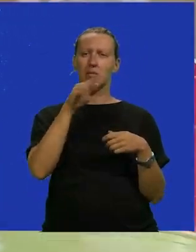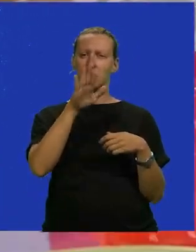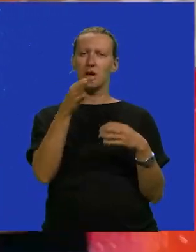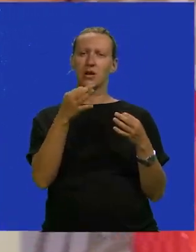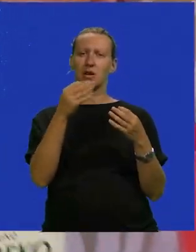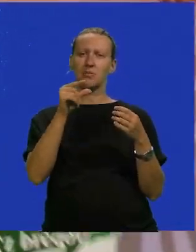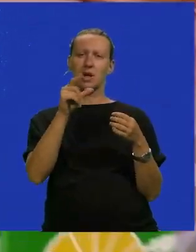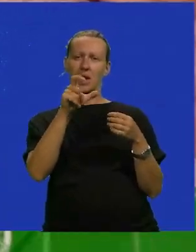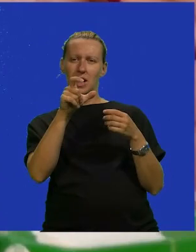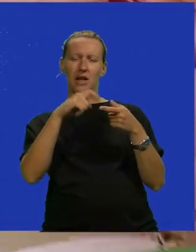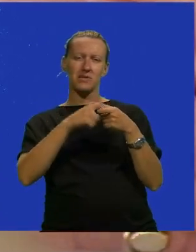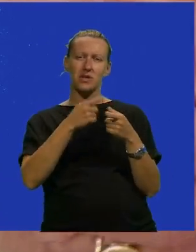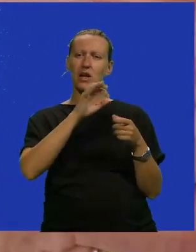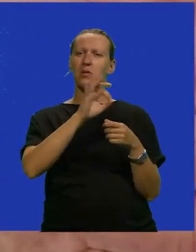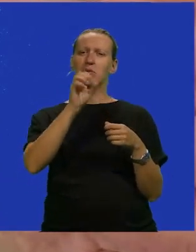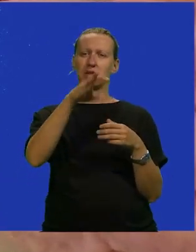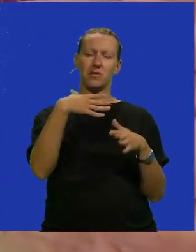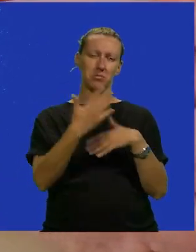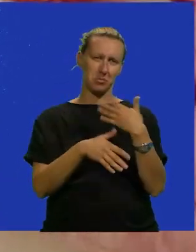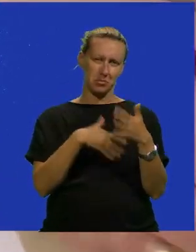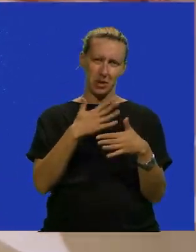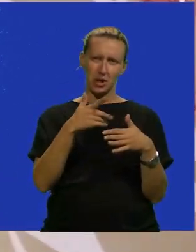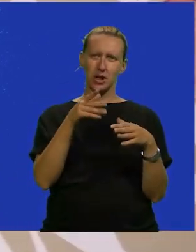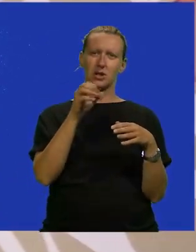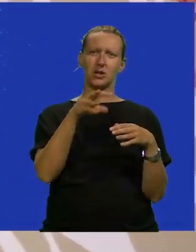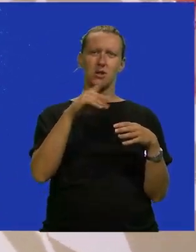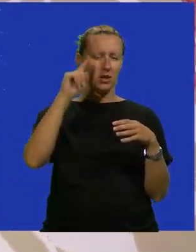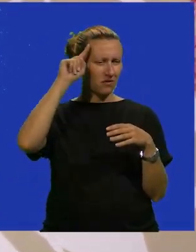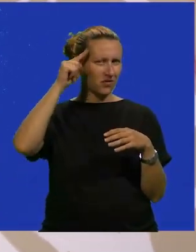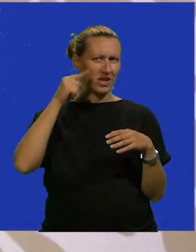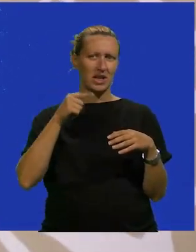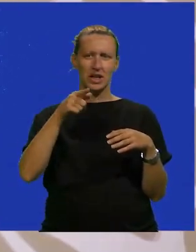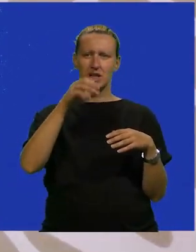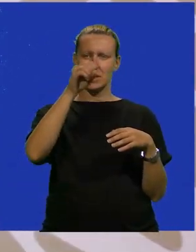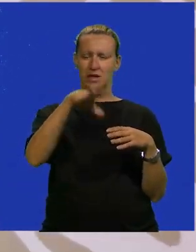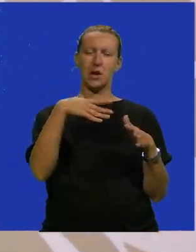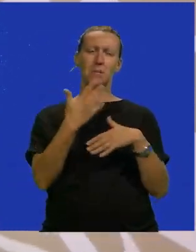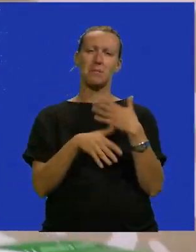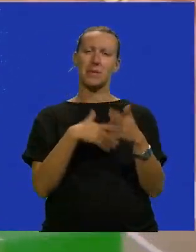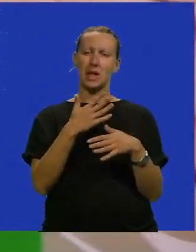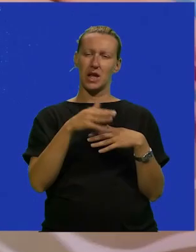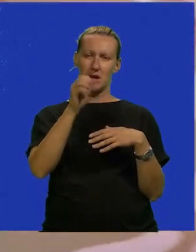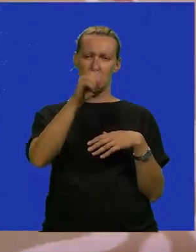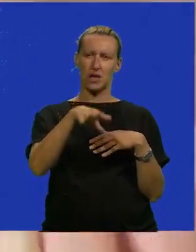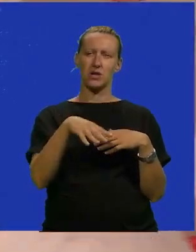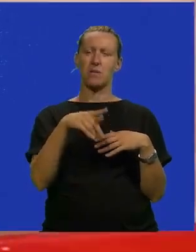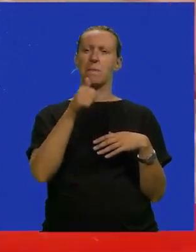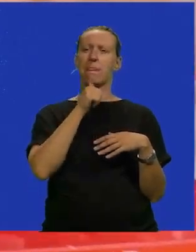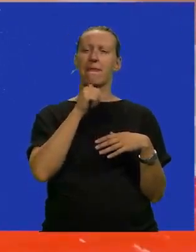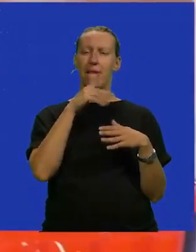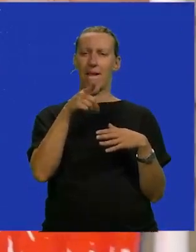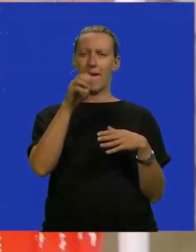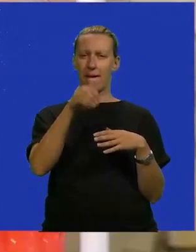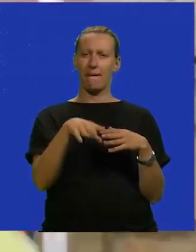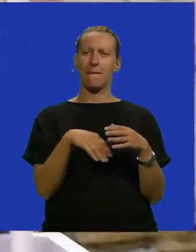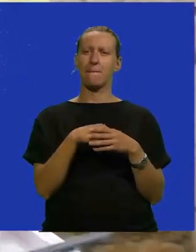tako neki manji proizvod, najbolje da ga odložimo u miješani komunalni otpad. A onda znači... Ajmo, u miješani komunalni. Zelena kanta.